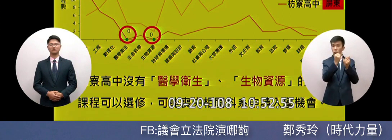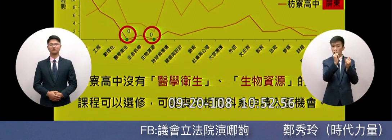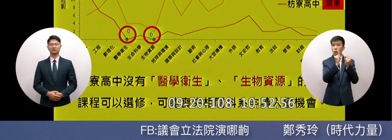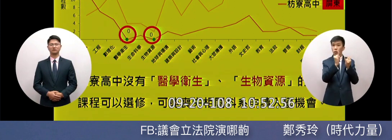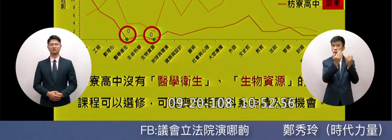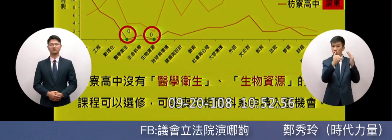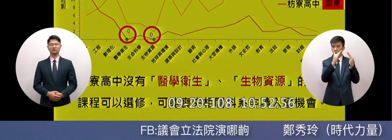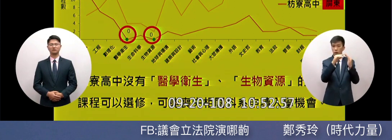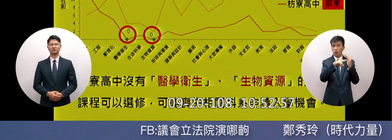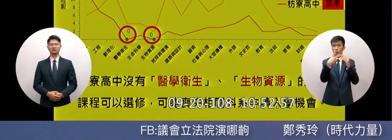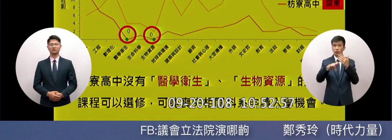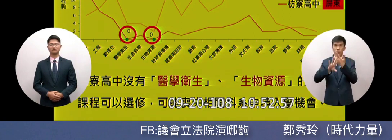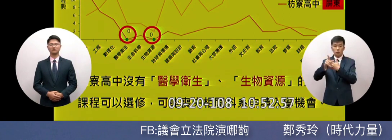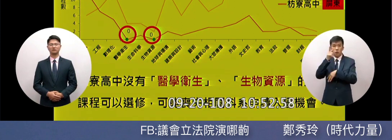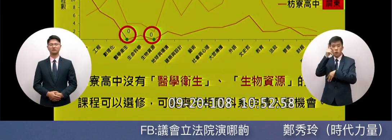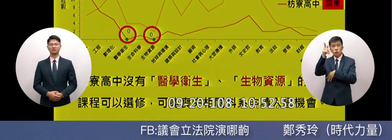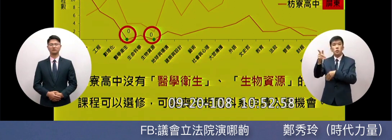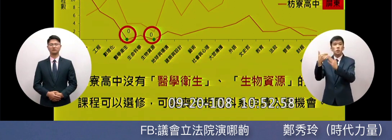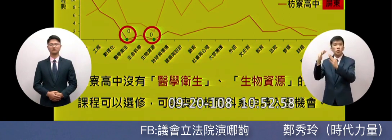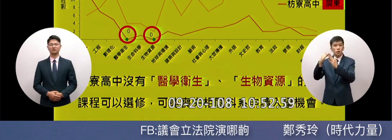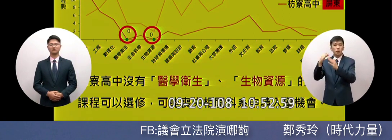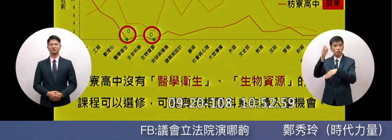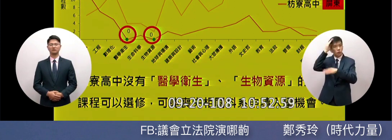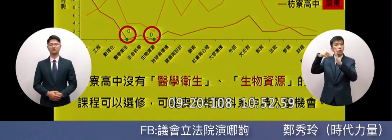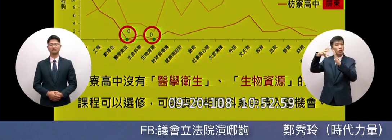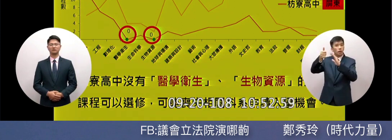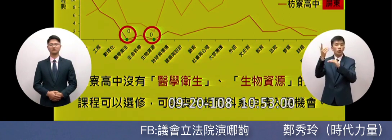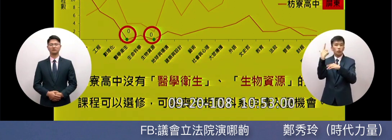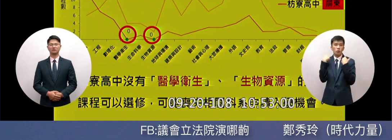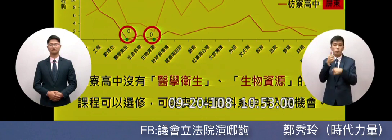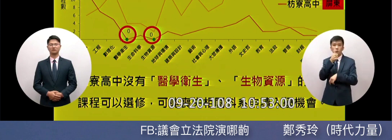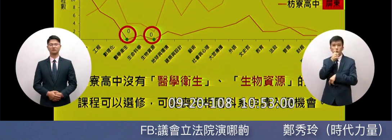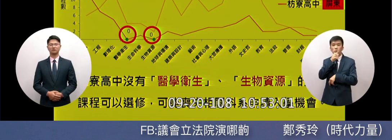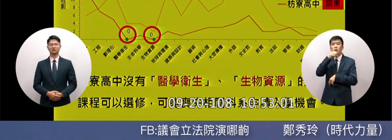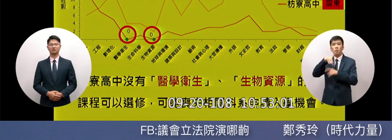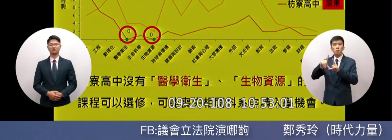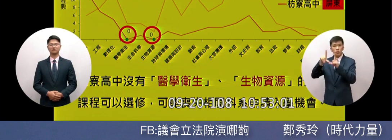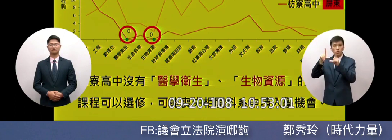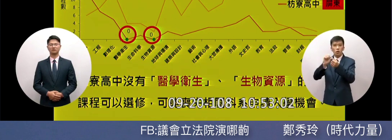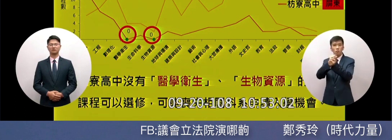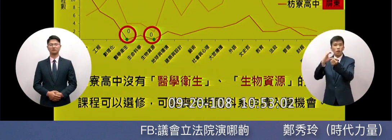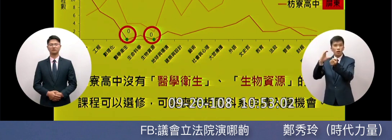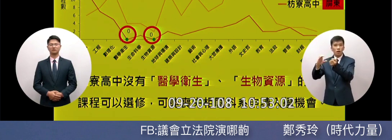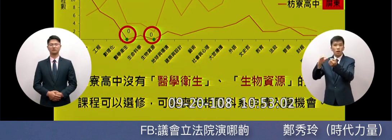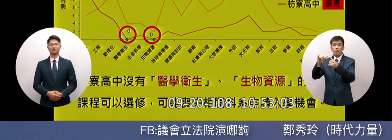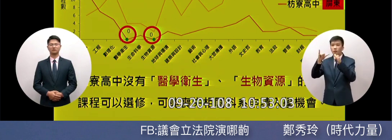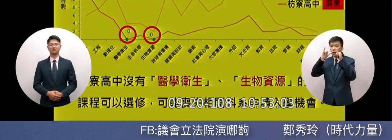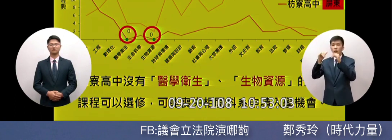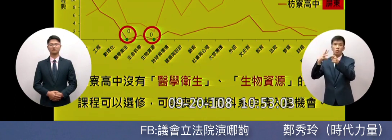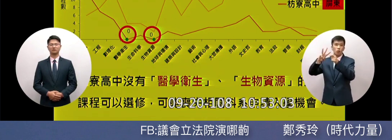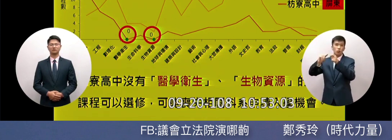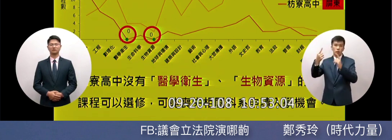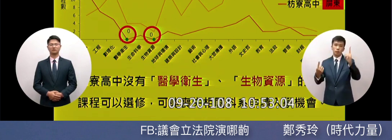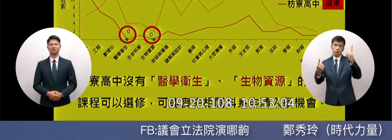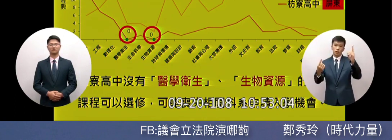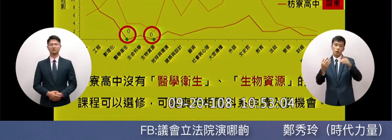偏乡，我们就以苏院长的故乡屏东县枋寮高中来做比较。你看这个图就知道，北